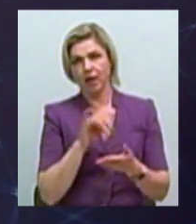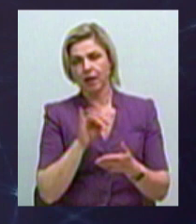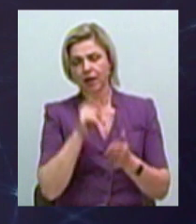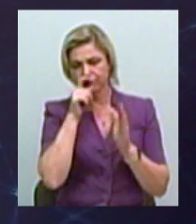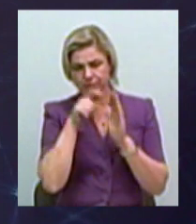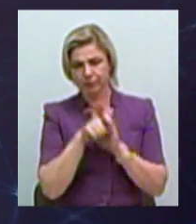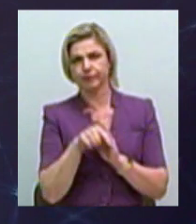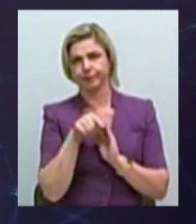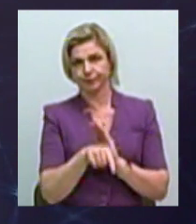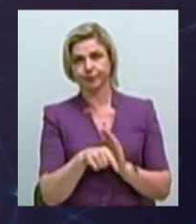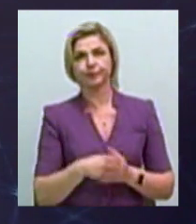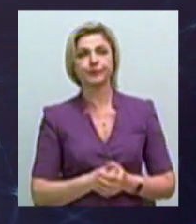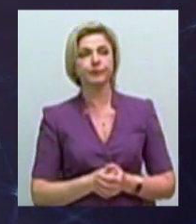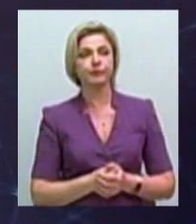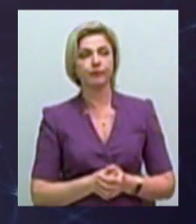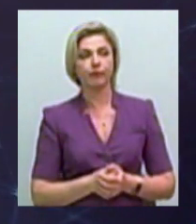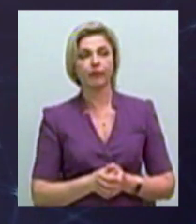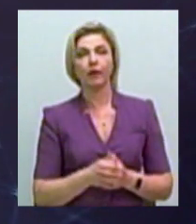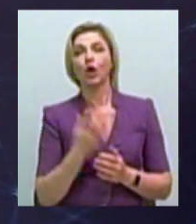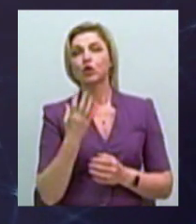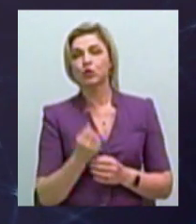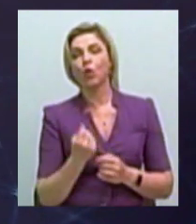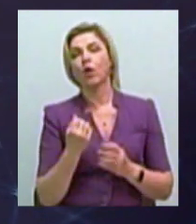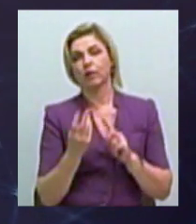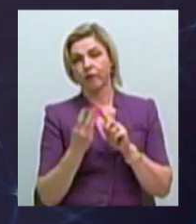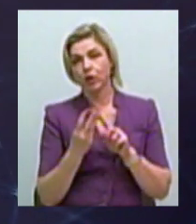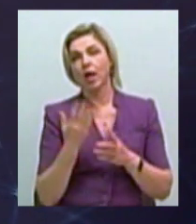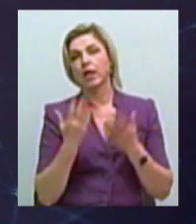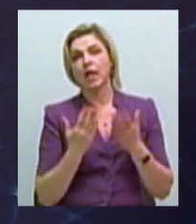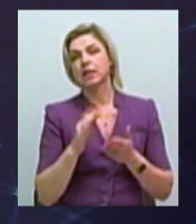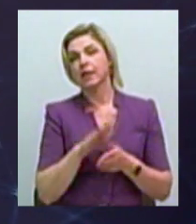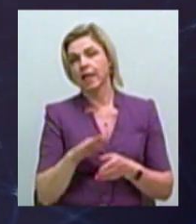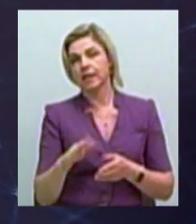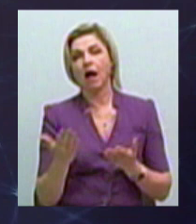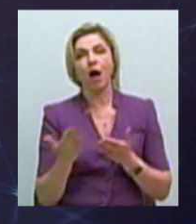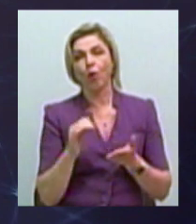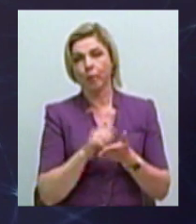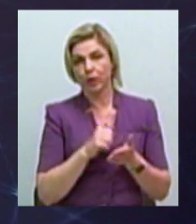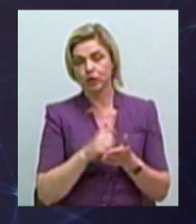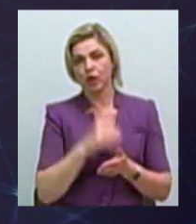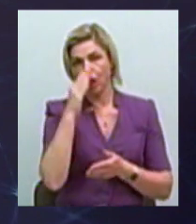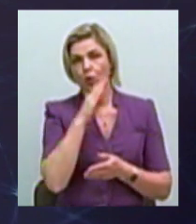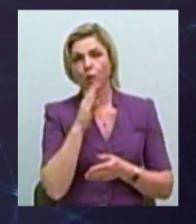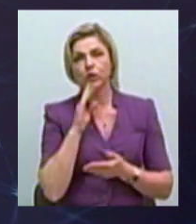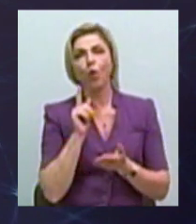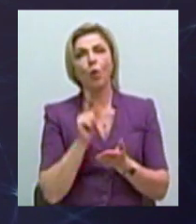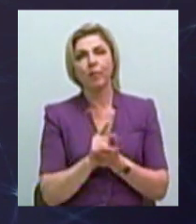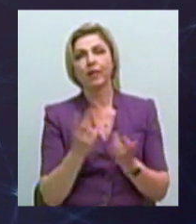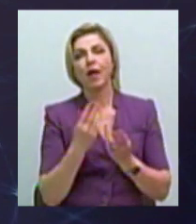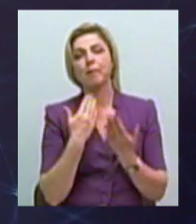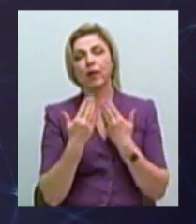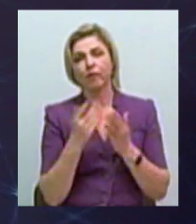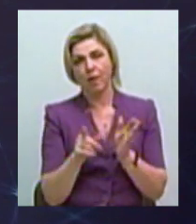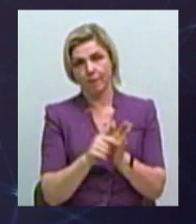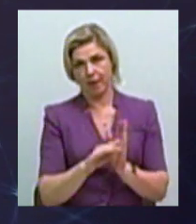інтернету. Занурюється. Наступний момент – це якщо дитина з якихось причин, тоді батькам треба обов'язково спілкуватися зі своєю